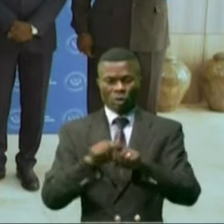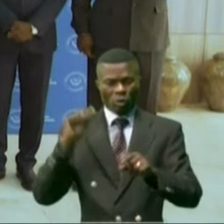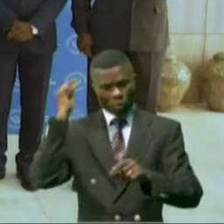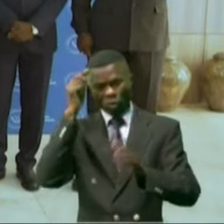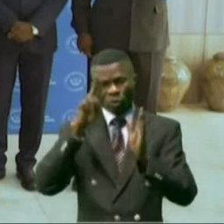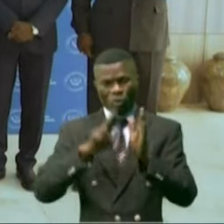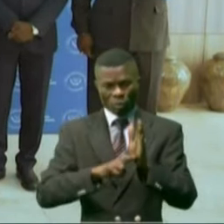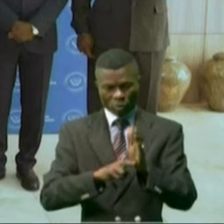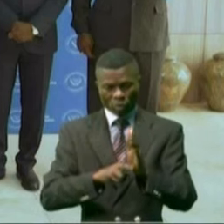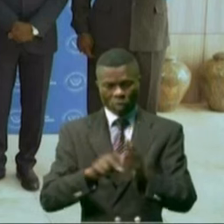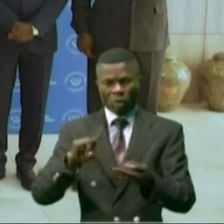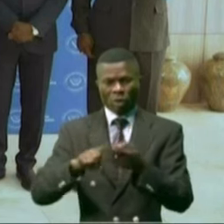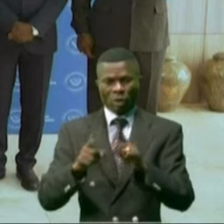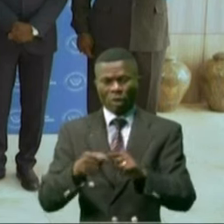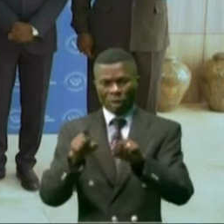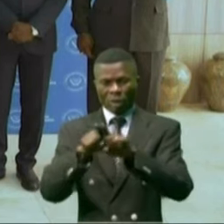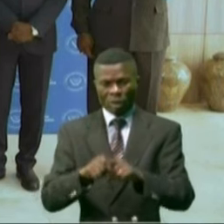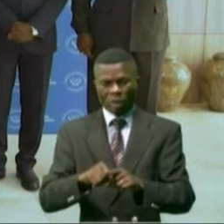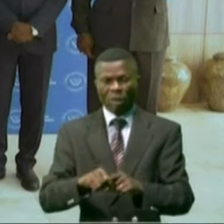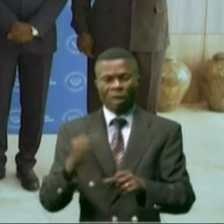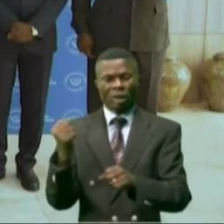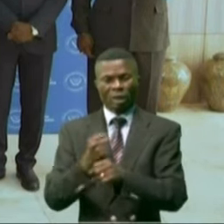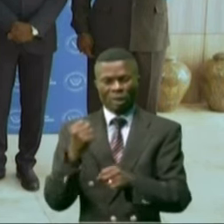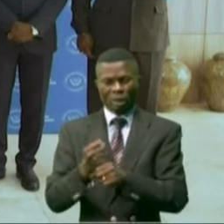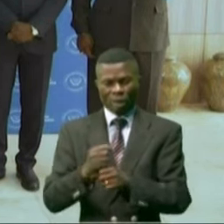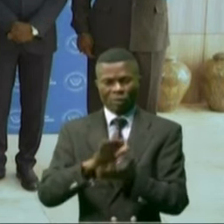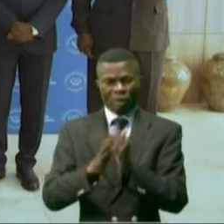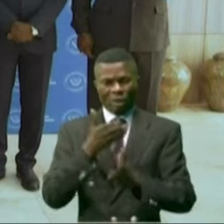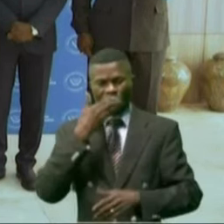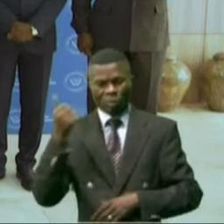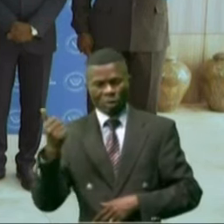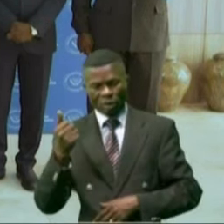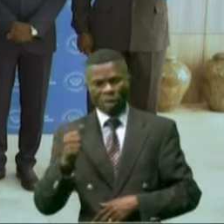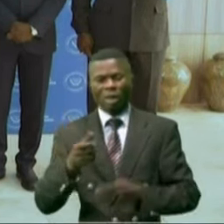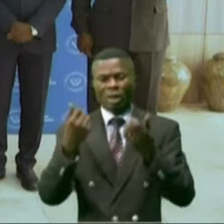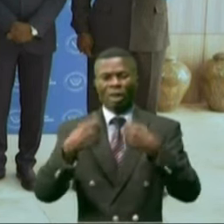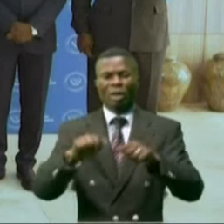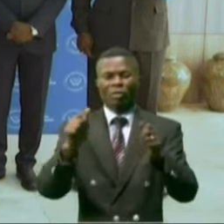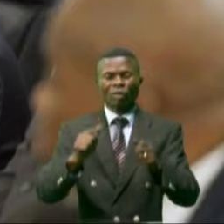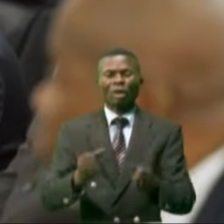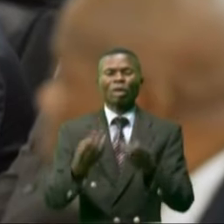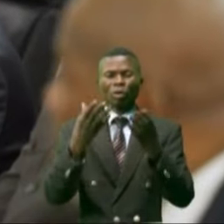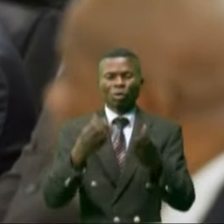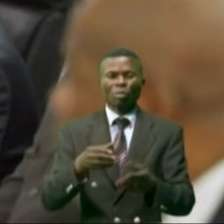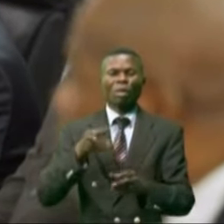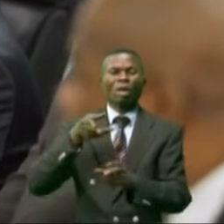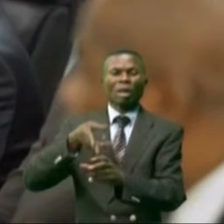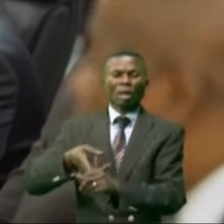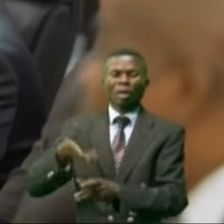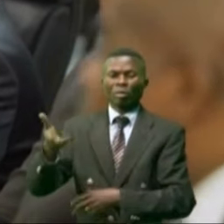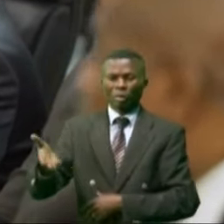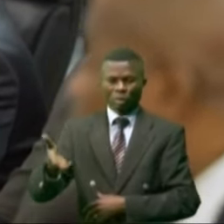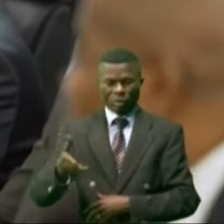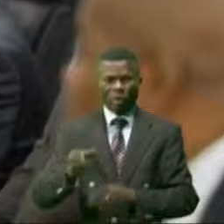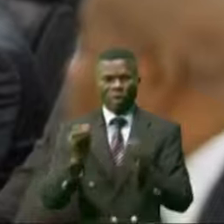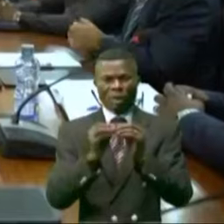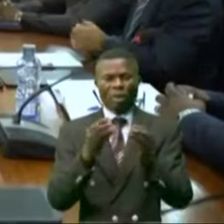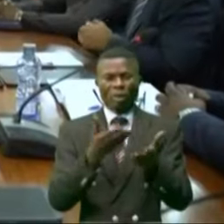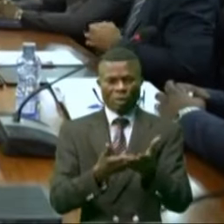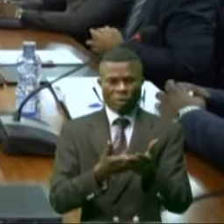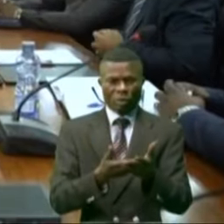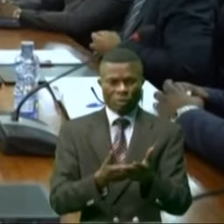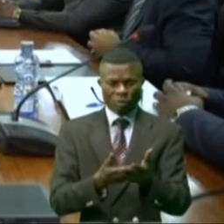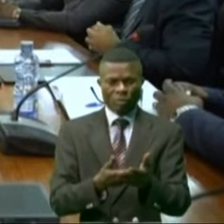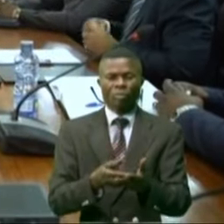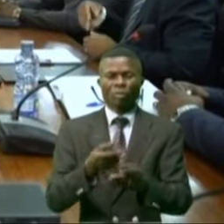à nos fleurons et améliorer l'offre de services, mais également maîtriser les prix à la pompe. Cette concertation fait suite au vœu du